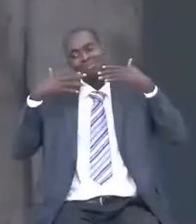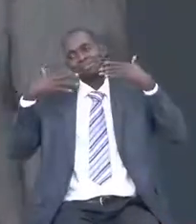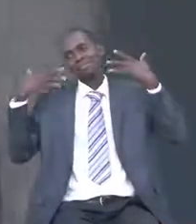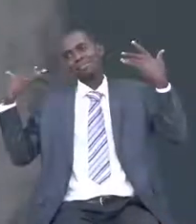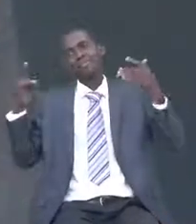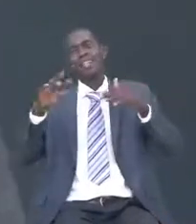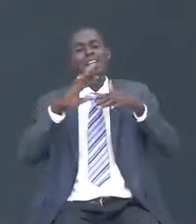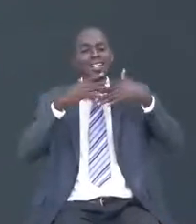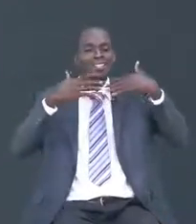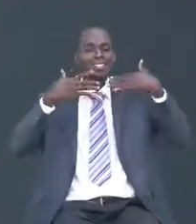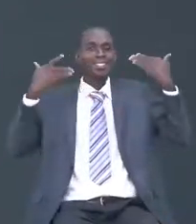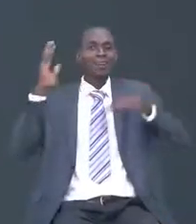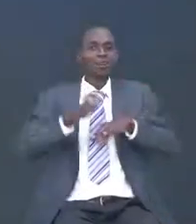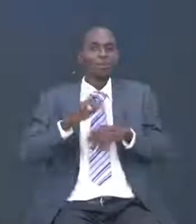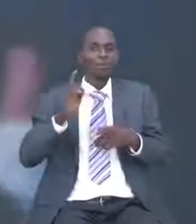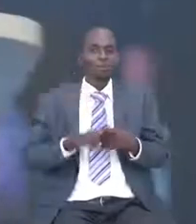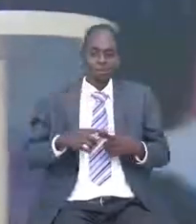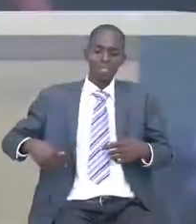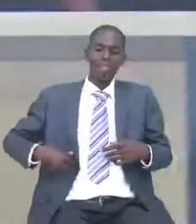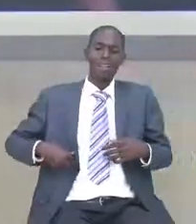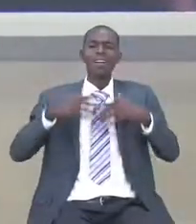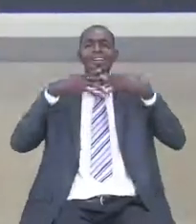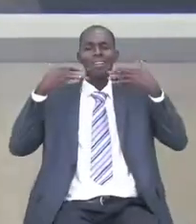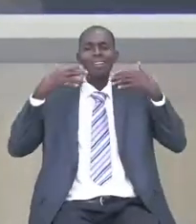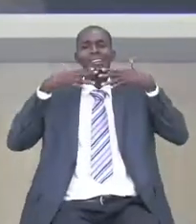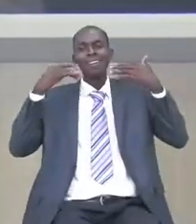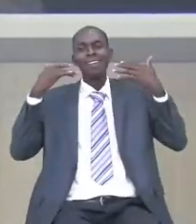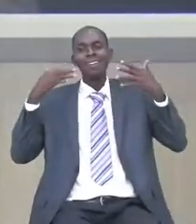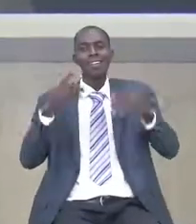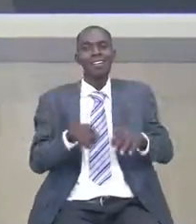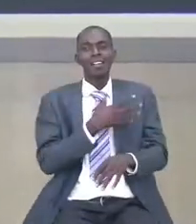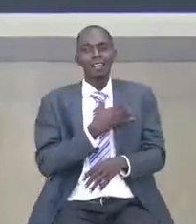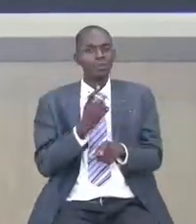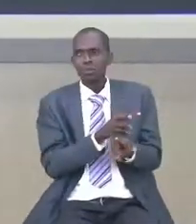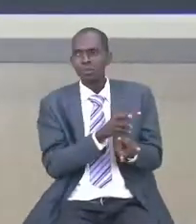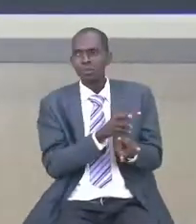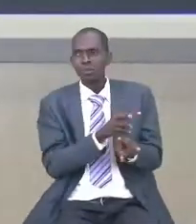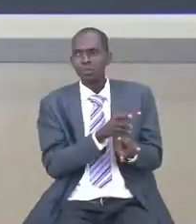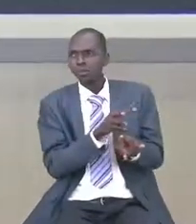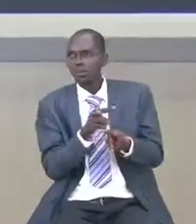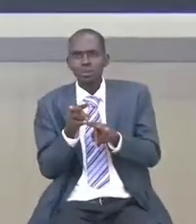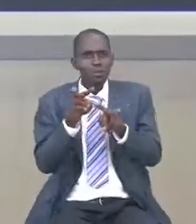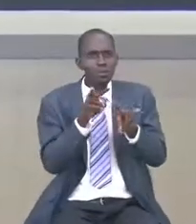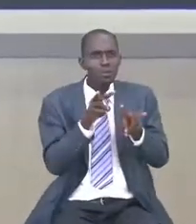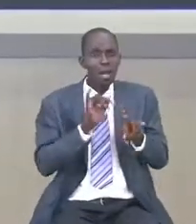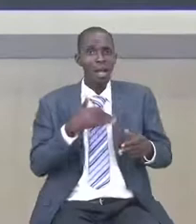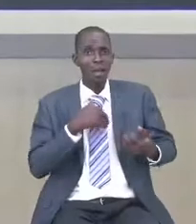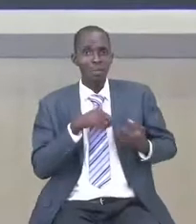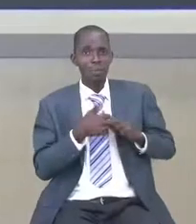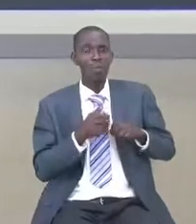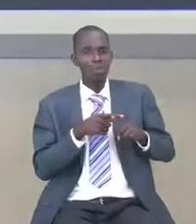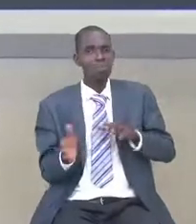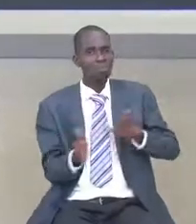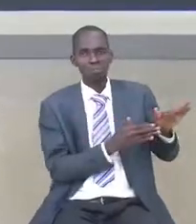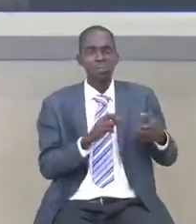tu ris jusqu'à même tes côtes te fassent mal. Tu dis, je regarde, je vais être une bénédiction pour quelqu'un et tu seras une bénédiction